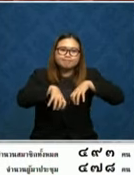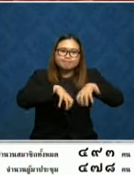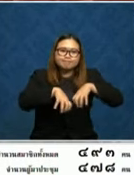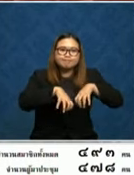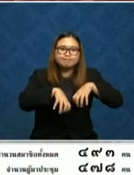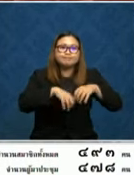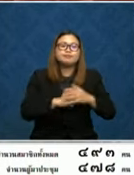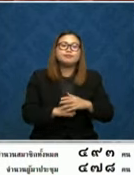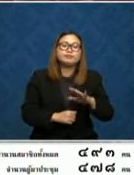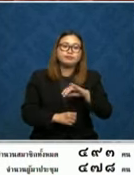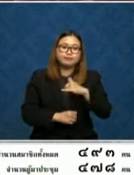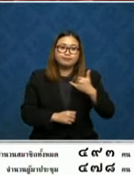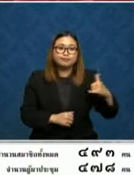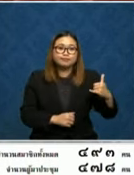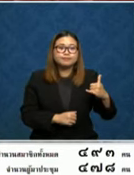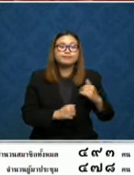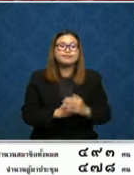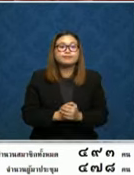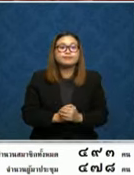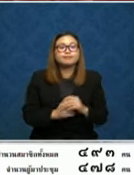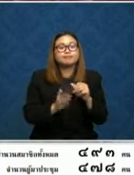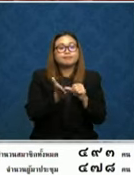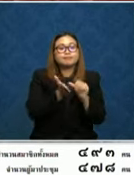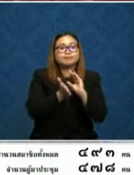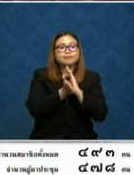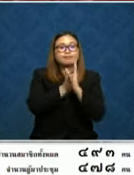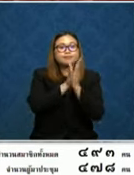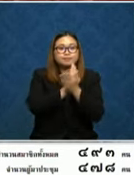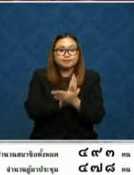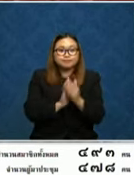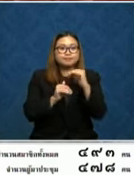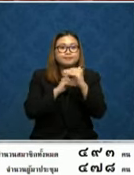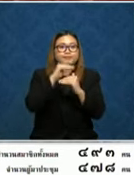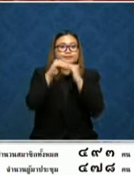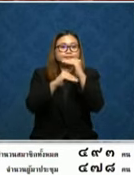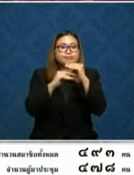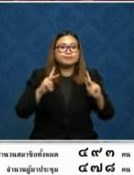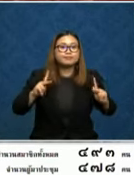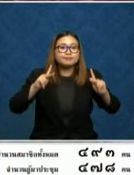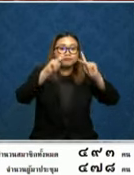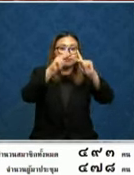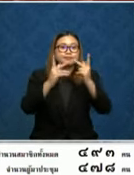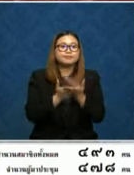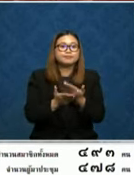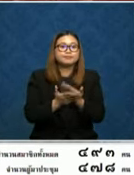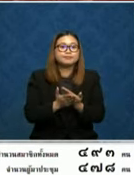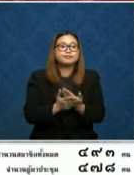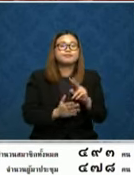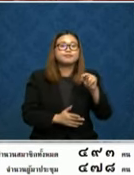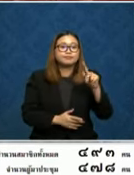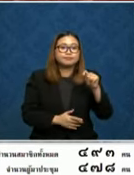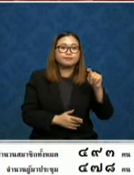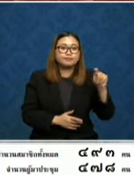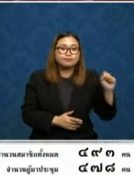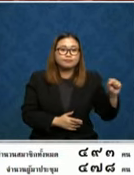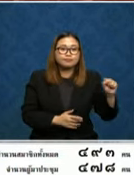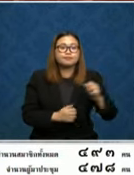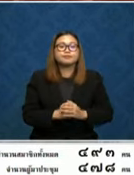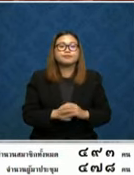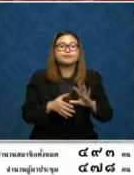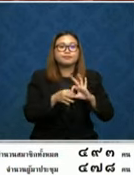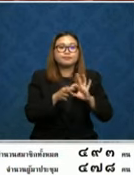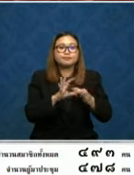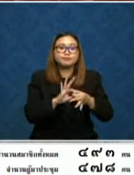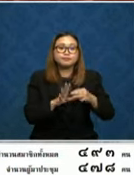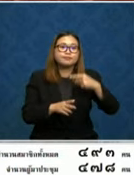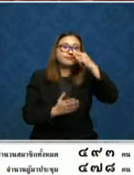ท่านเอาไปเพื่อการบูรณาการร่วมกับกระทรวงอื่นๆอย่างเช่นกระทรวงพาณิชย์อย่างเช่นททอย่างเช่นการกีฬาแห่งประเทศไทย